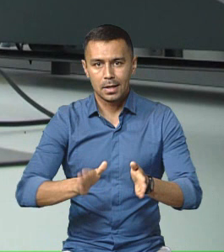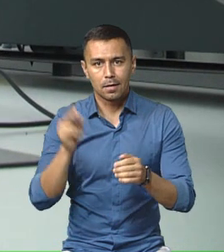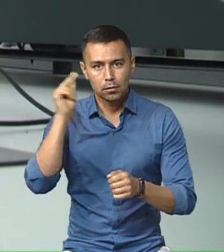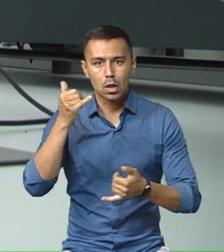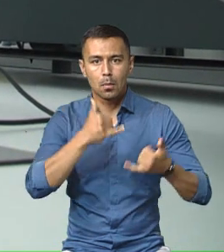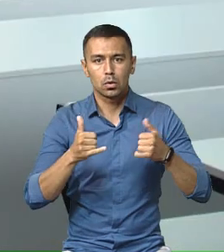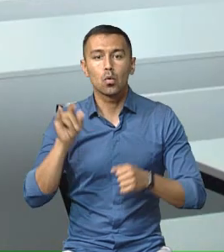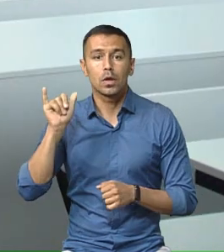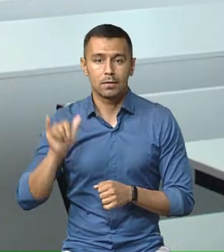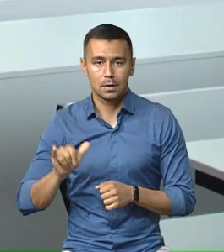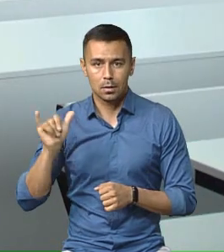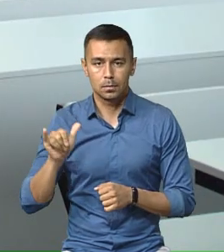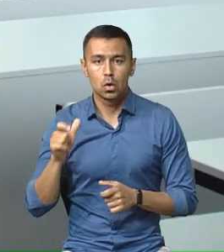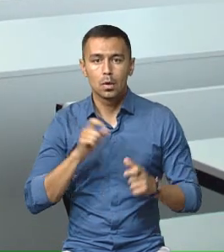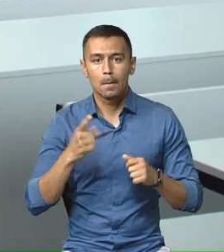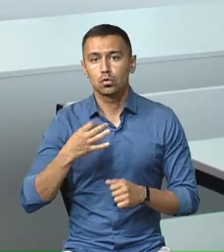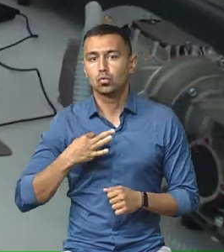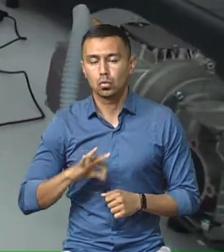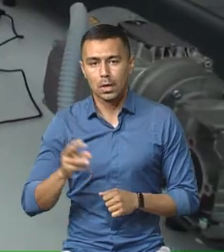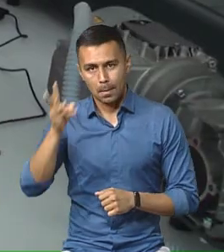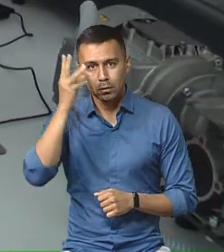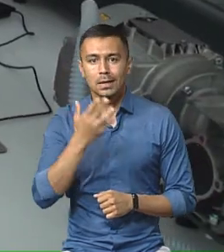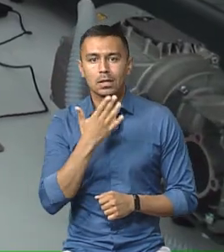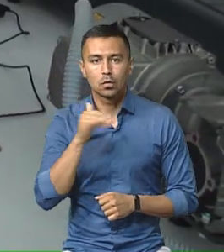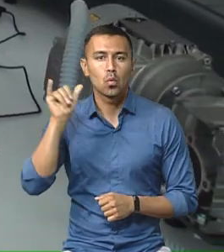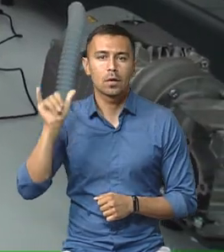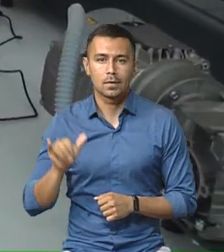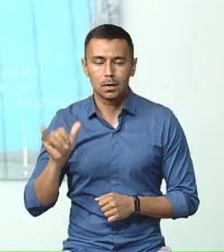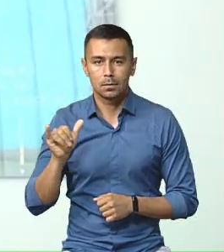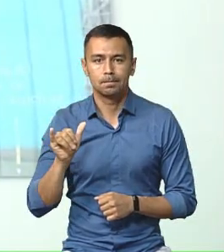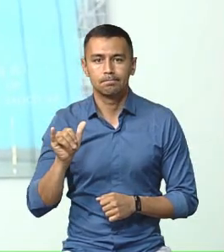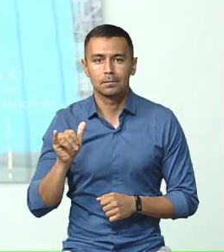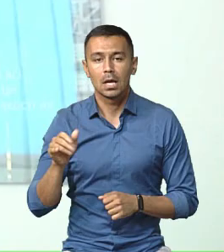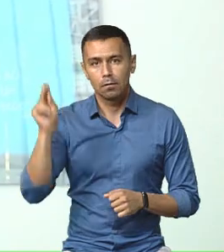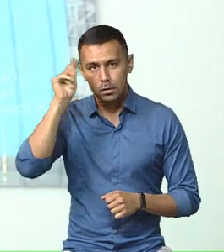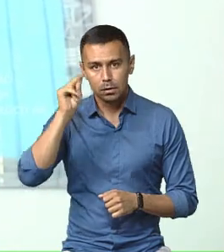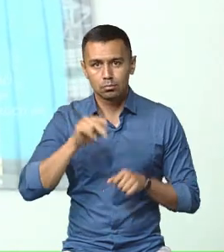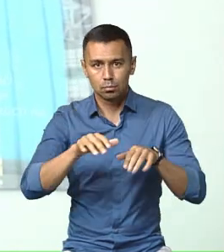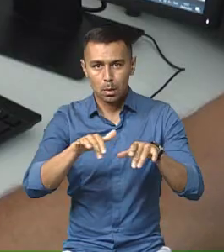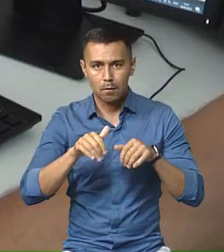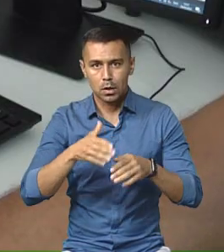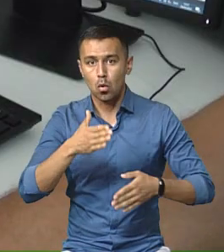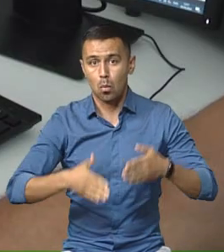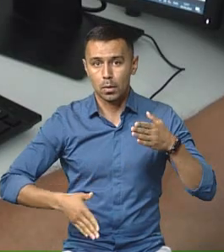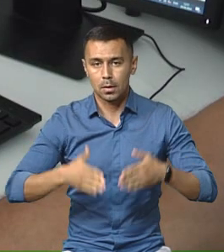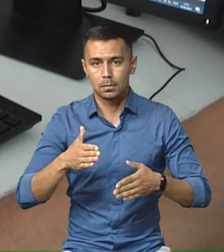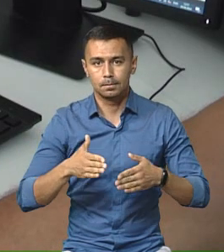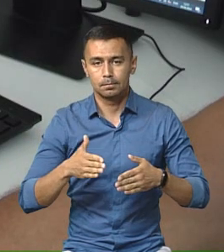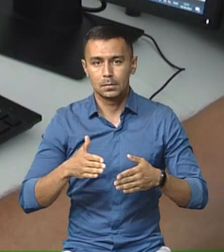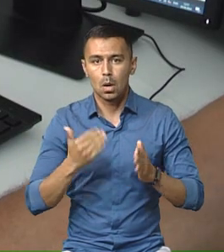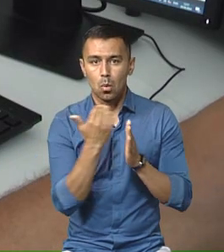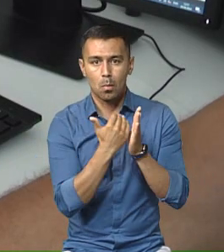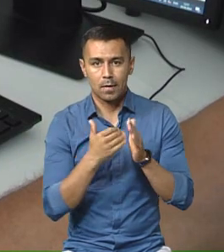лабораторії університету. Студент першого курсу Хмельницького національного університету Юрій Гончарук вчиться програмувати робота. Програмування